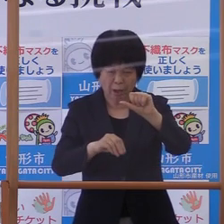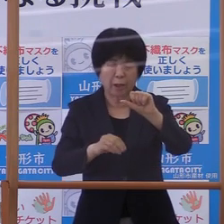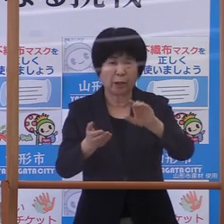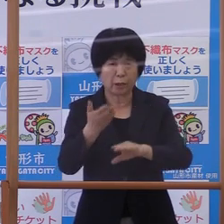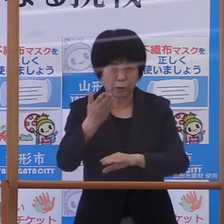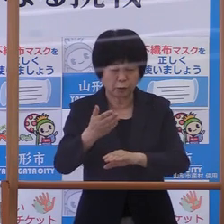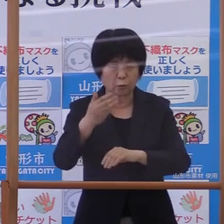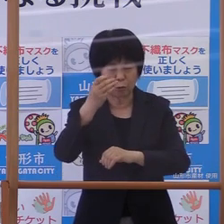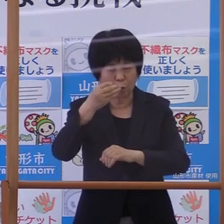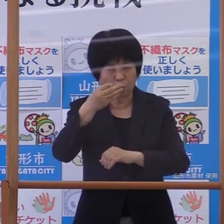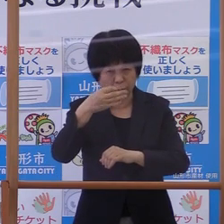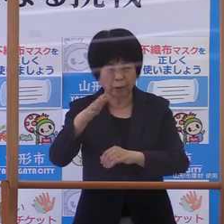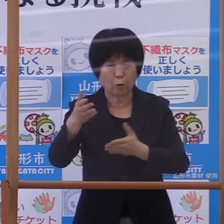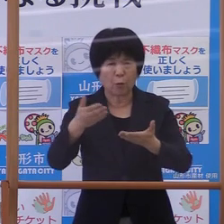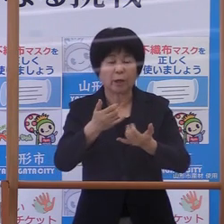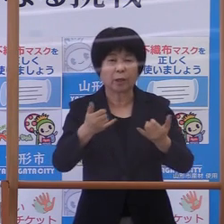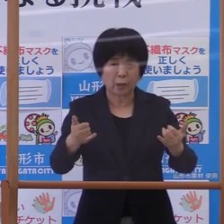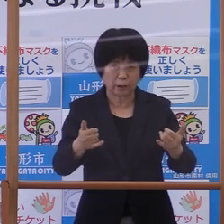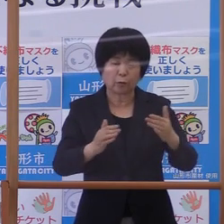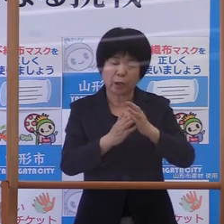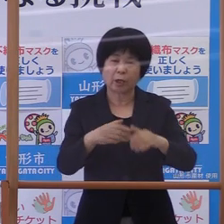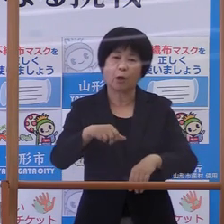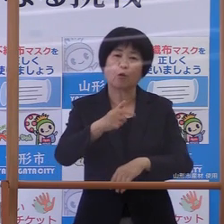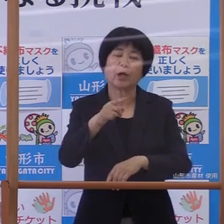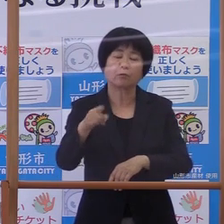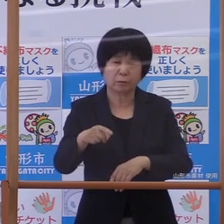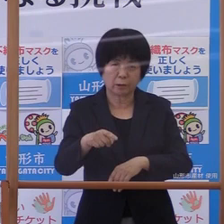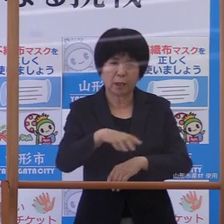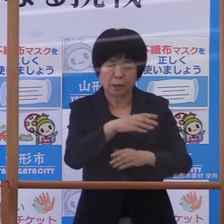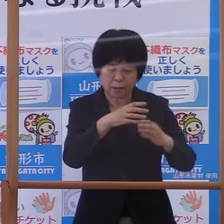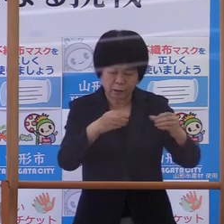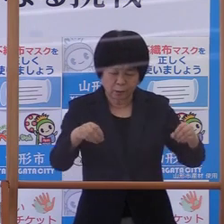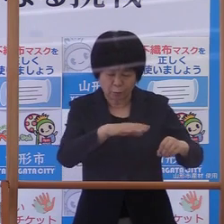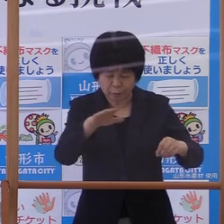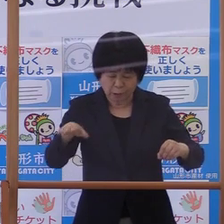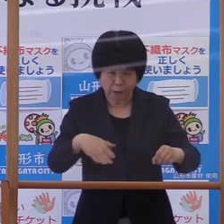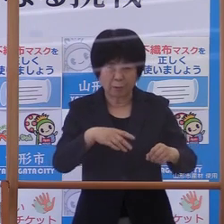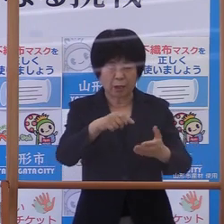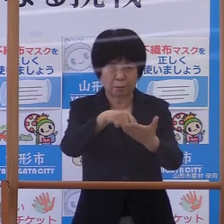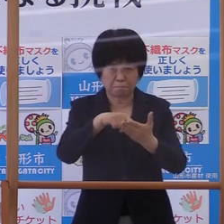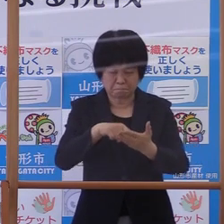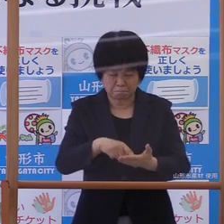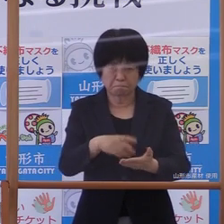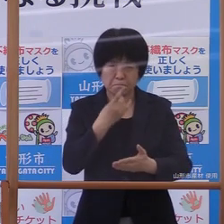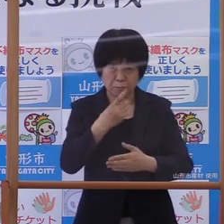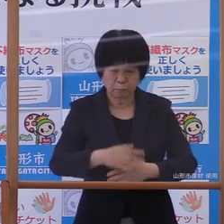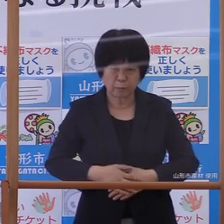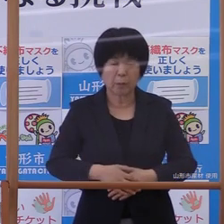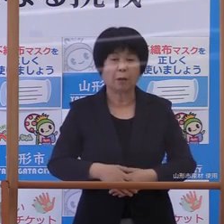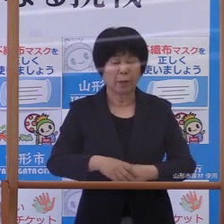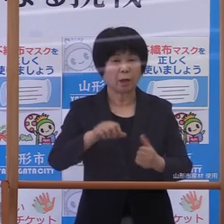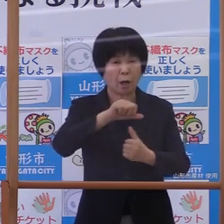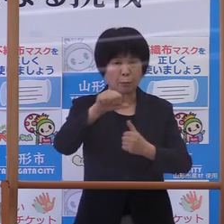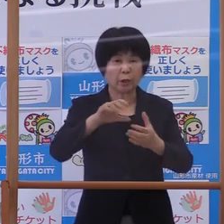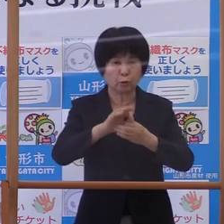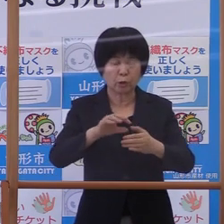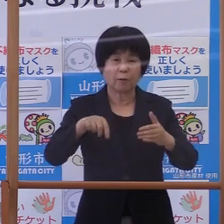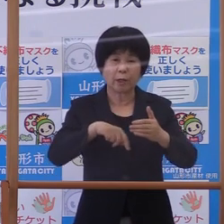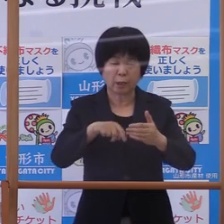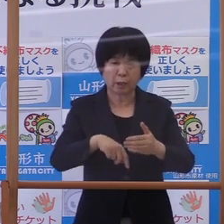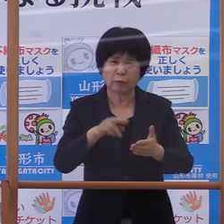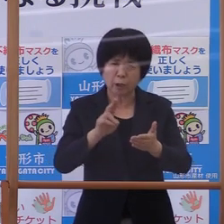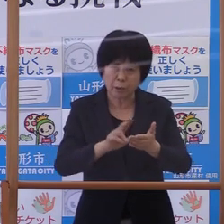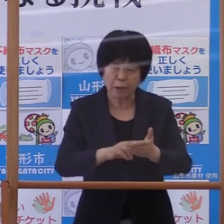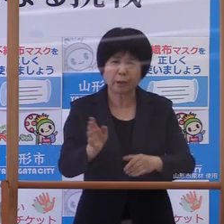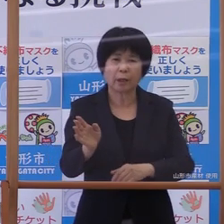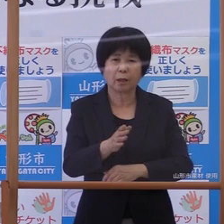名となります。全国の皆様から申し込みをお待ちしております。なおアプリにつきましては内容が固まり次